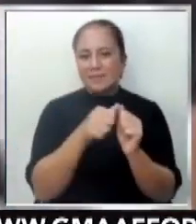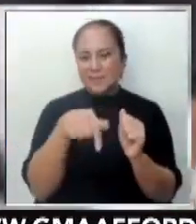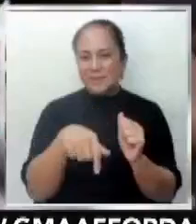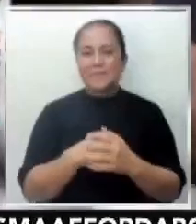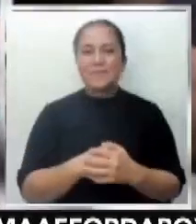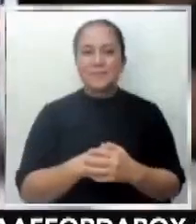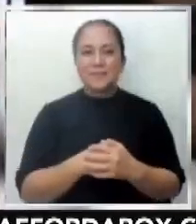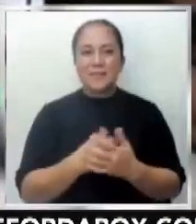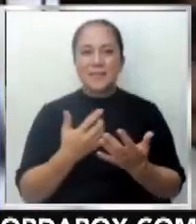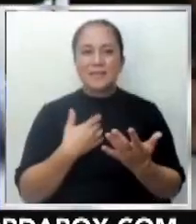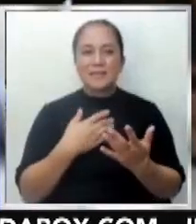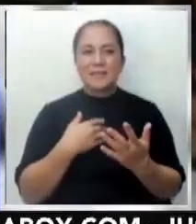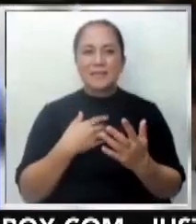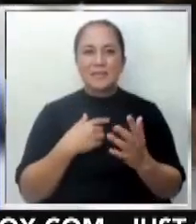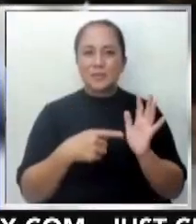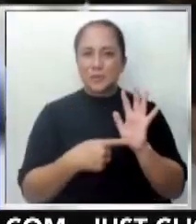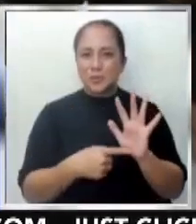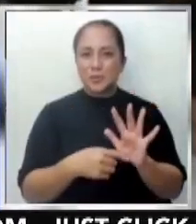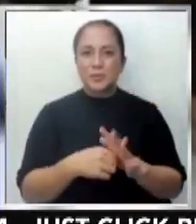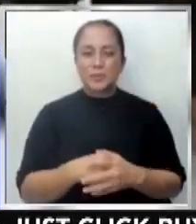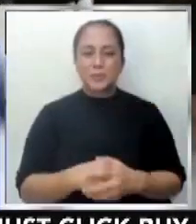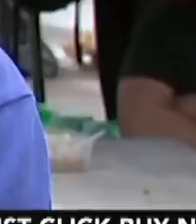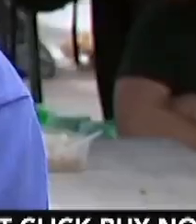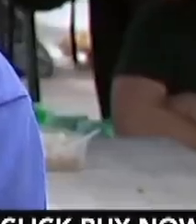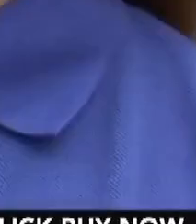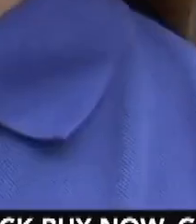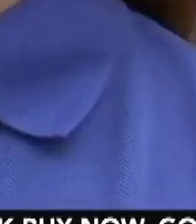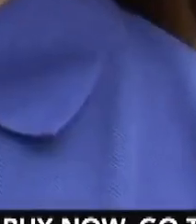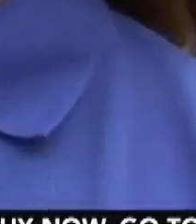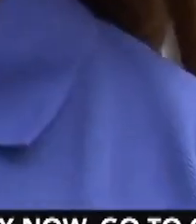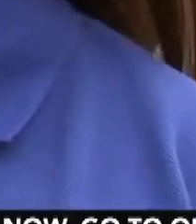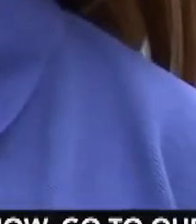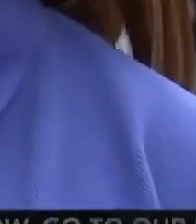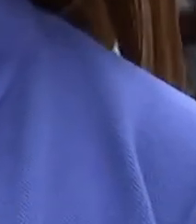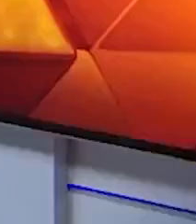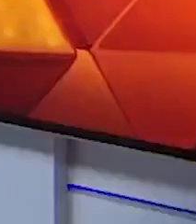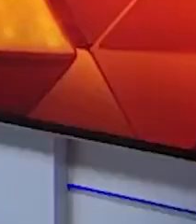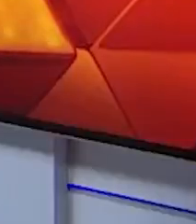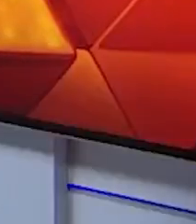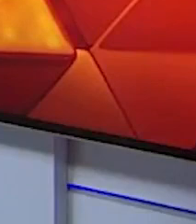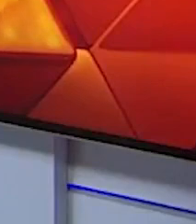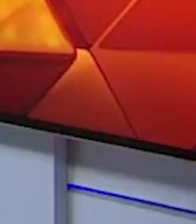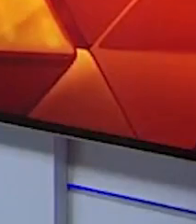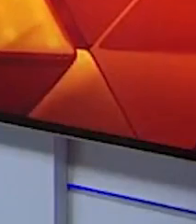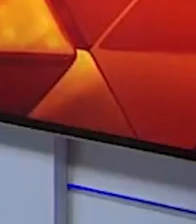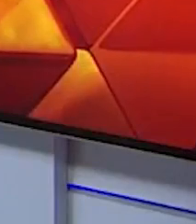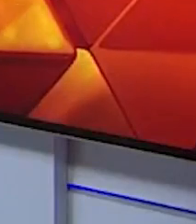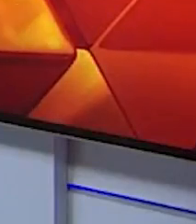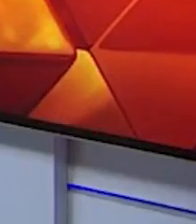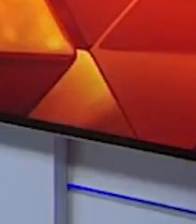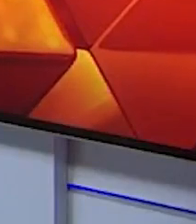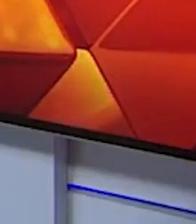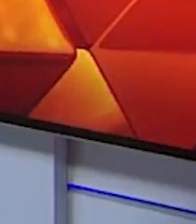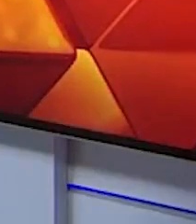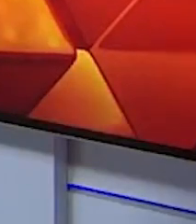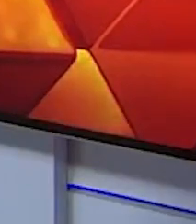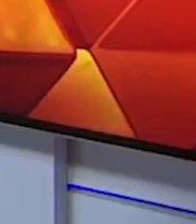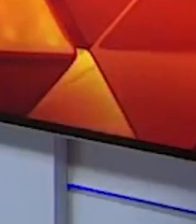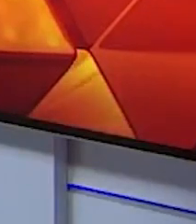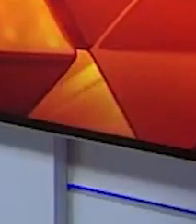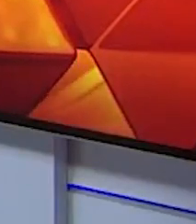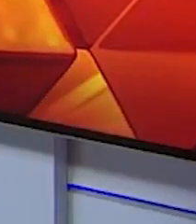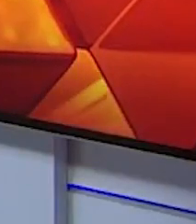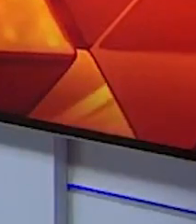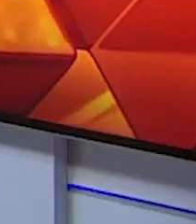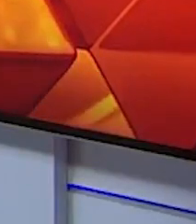prime time. Katatibayan, updated sa showbiz happenings. Para sa mas mahabang chikahan, visit and subscribe